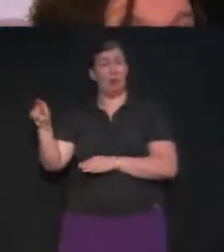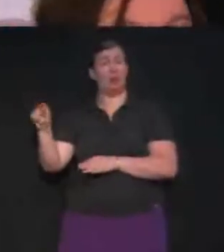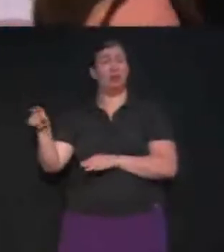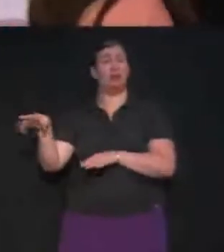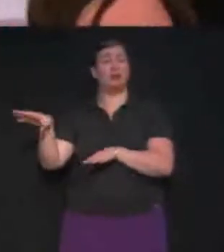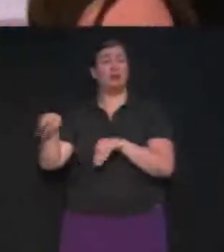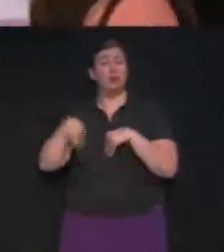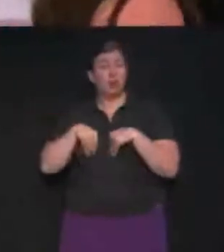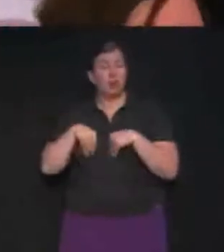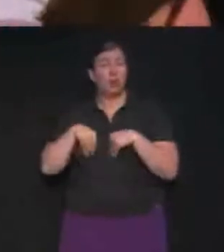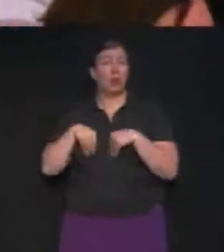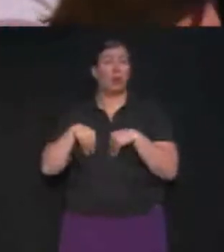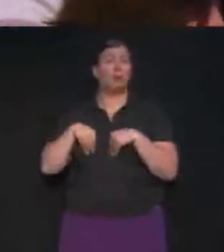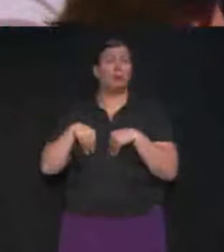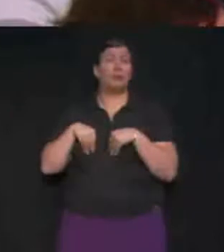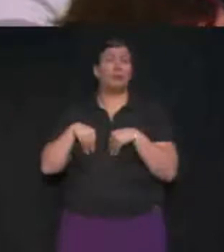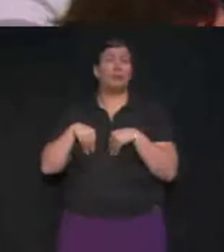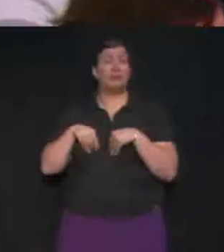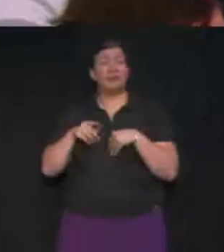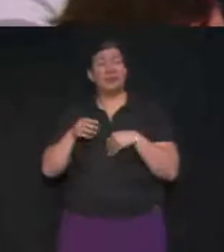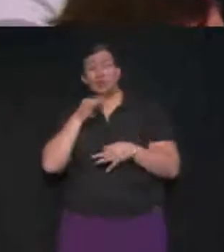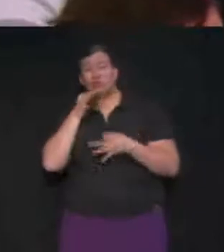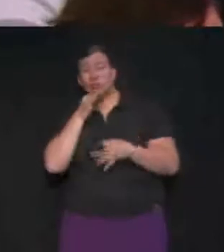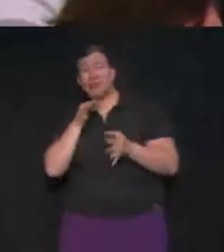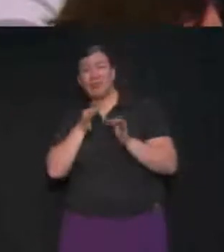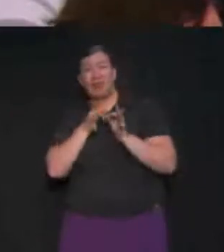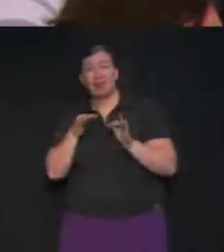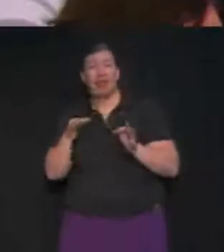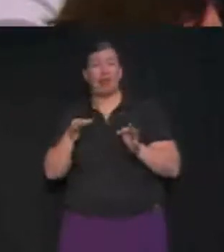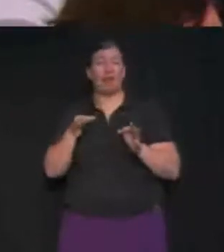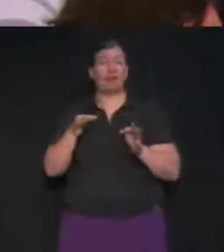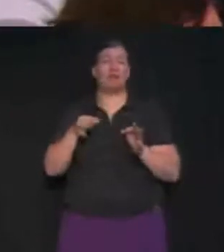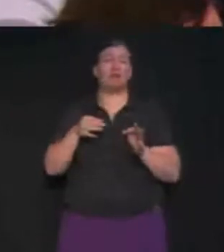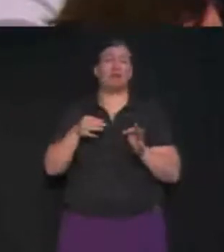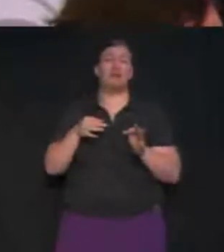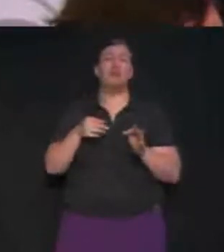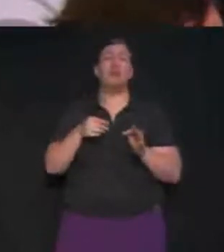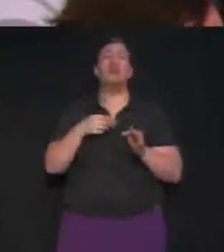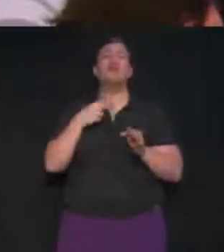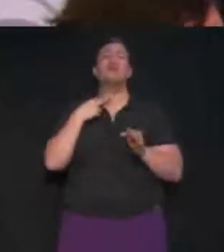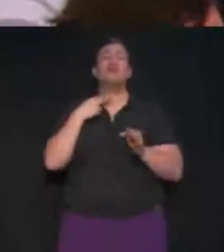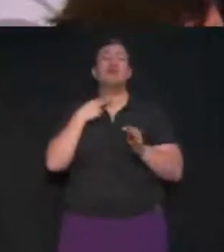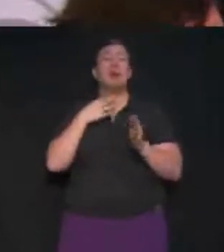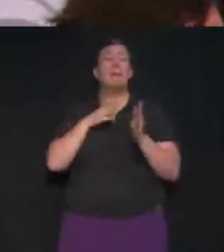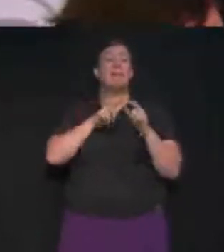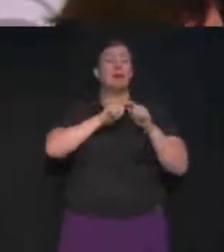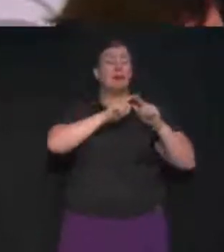einen Satz bestehend aus Stimmkarten stimmblock Bändchen